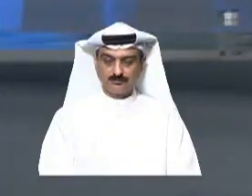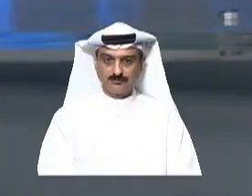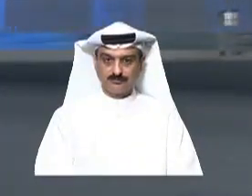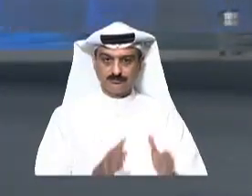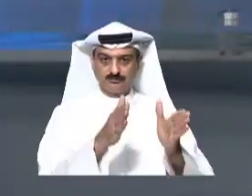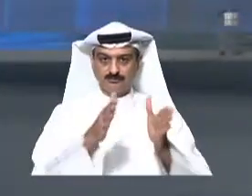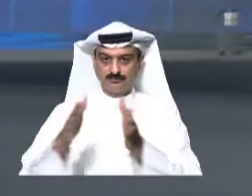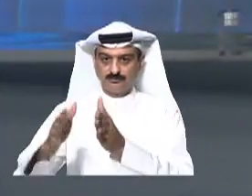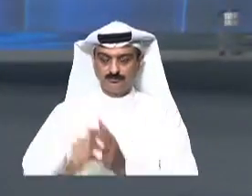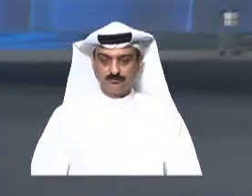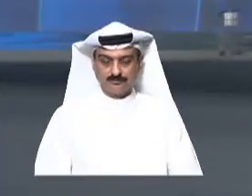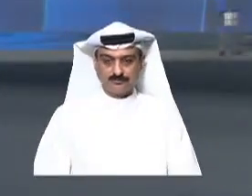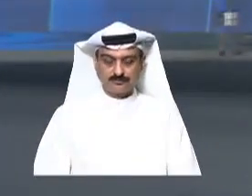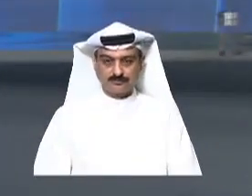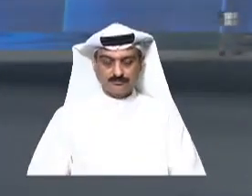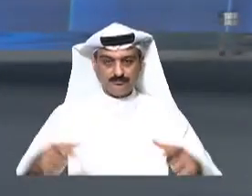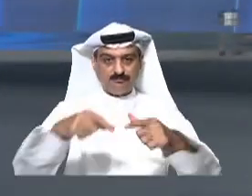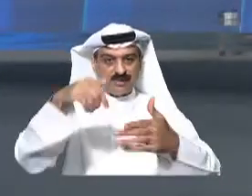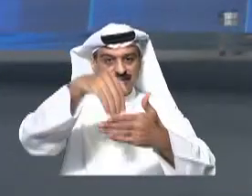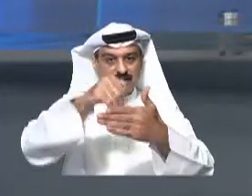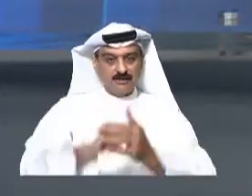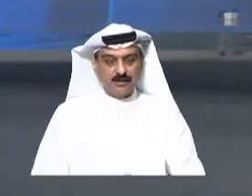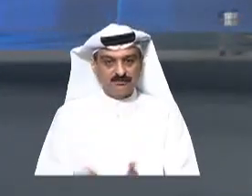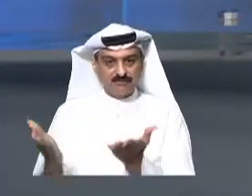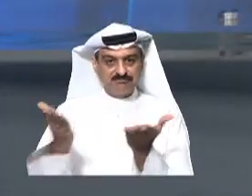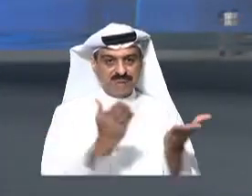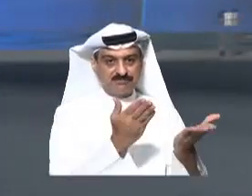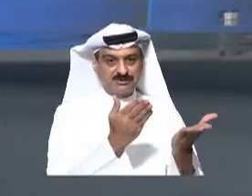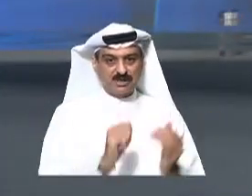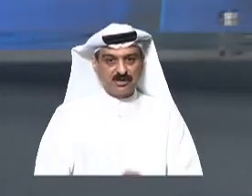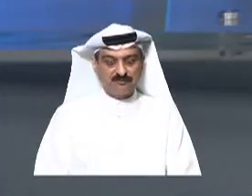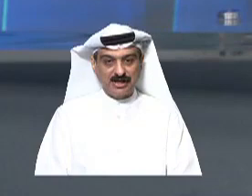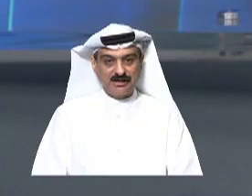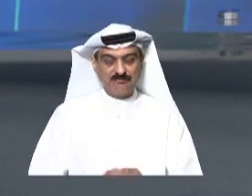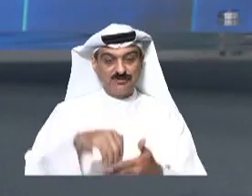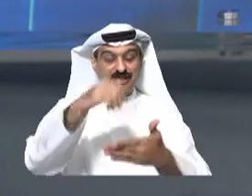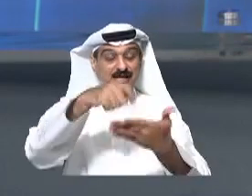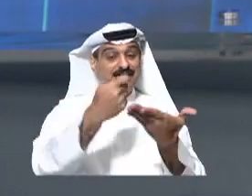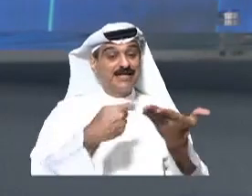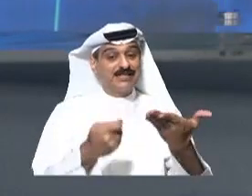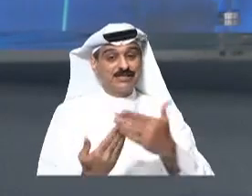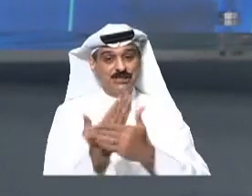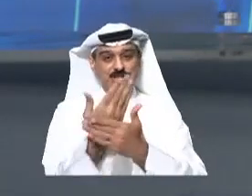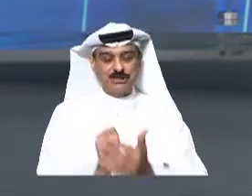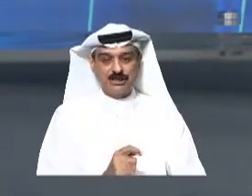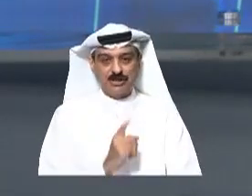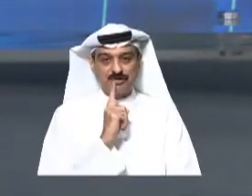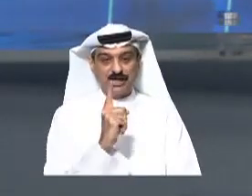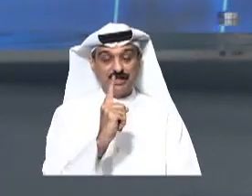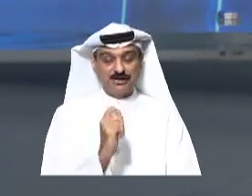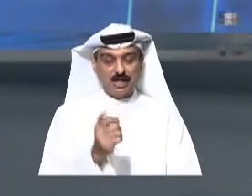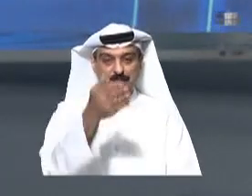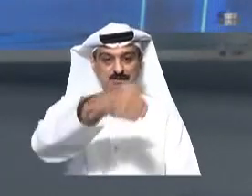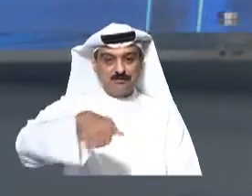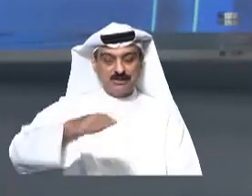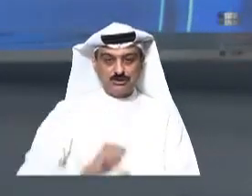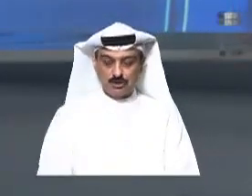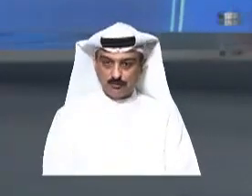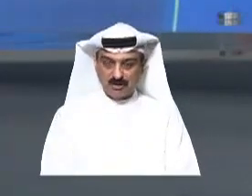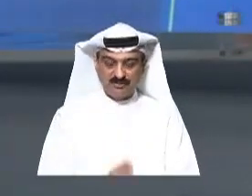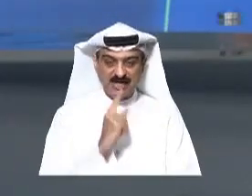واصلت إدارة شؤون الانتخابات استقبال مرشحي انتخابات مجلس الأمة 2022 لليوم السادس على